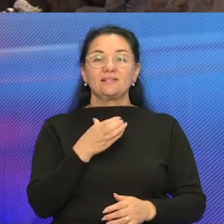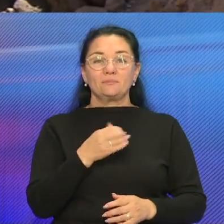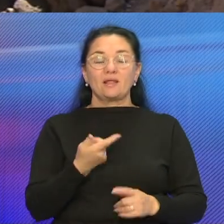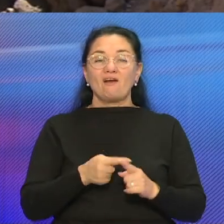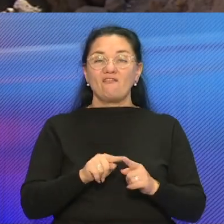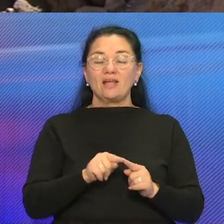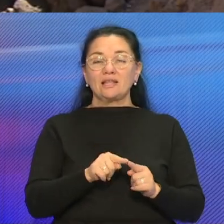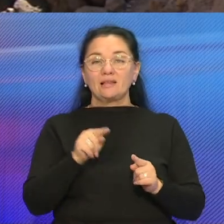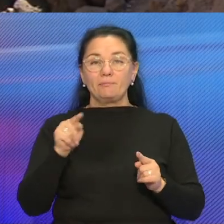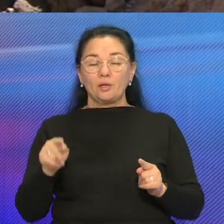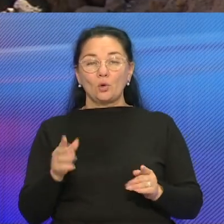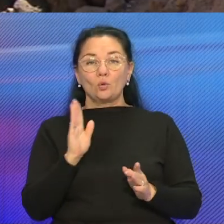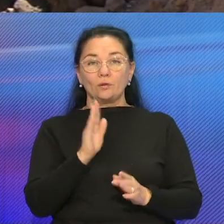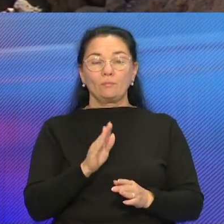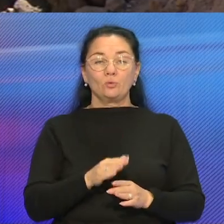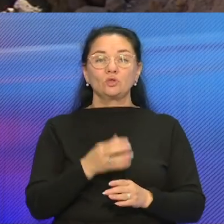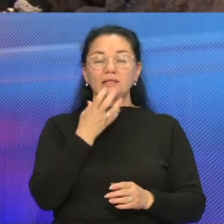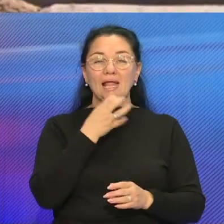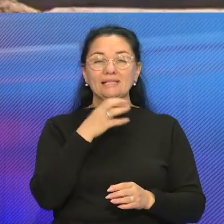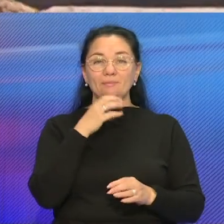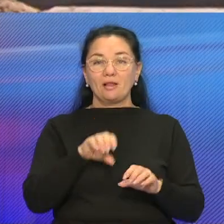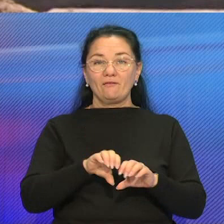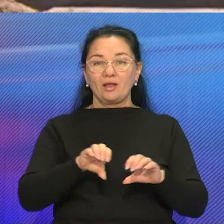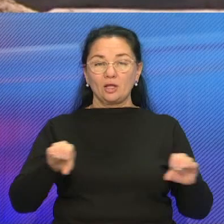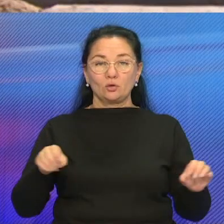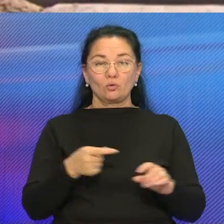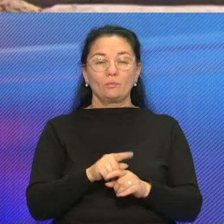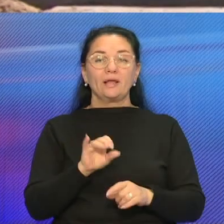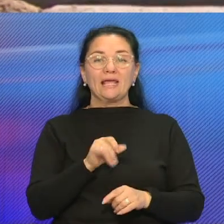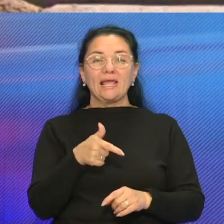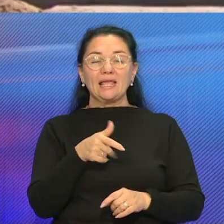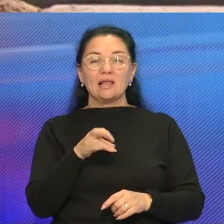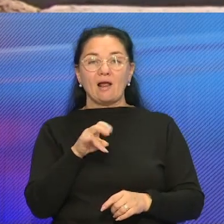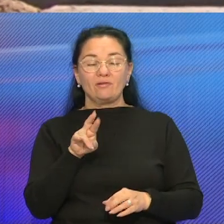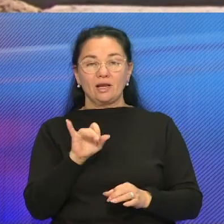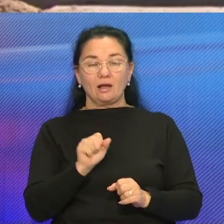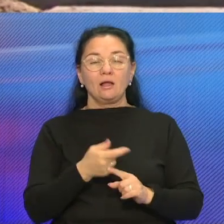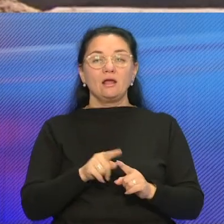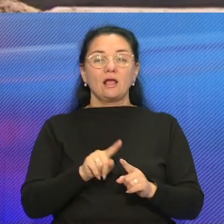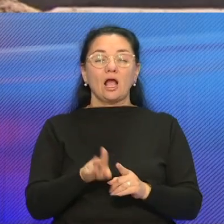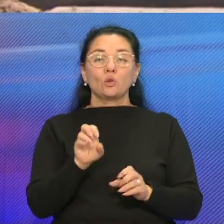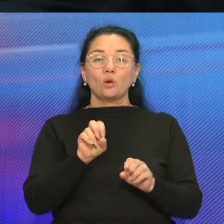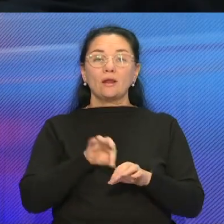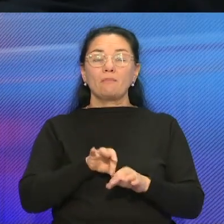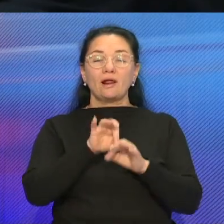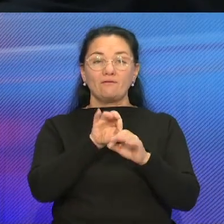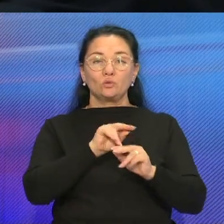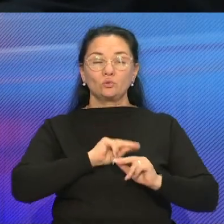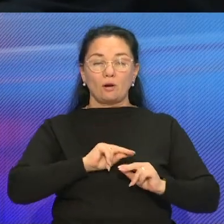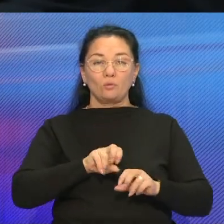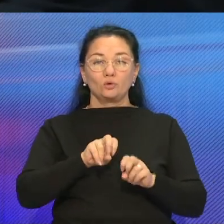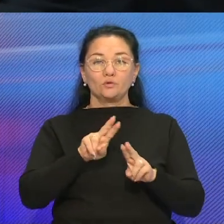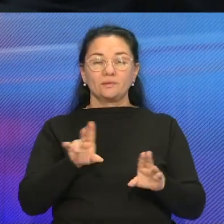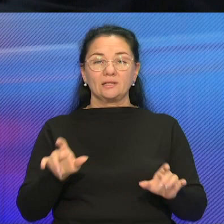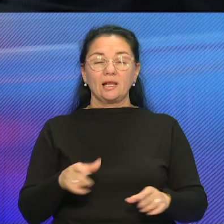доследованы трубопроводы на тепловые и гидроуличные страты. График работ, який проведут специалисты филиала Гродзенские тепловые